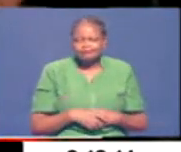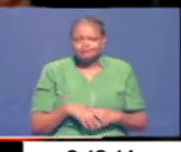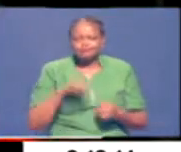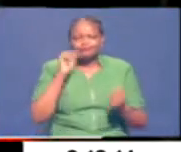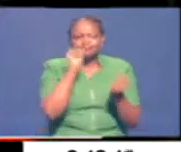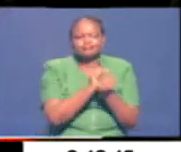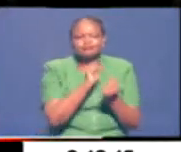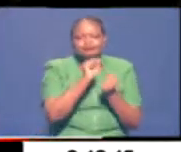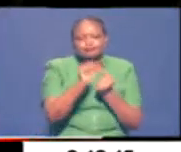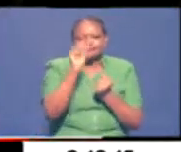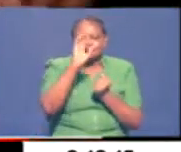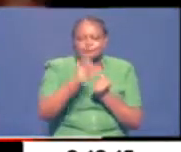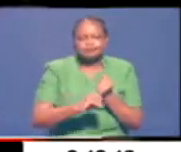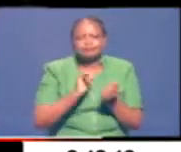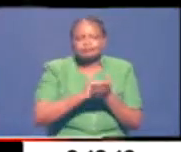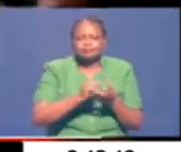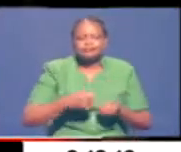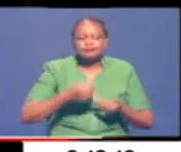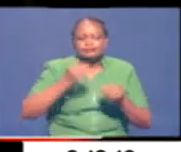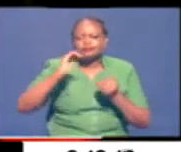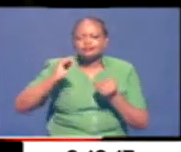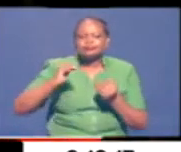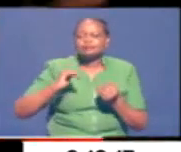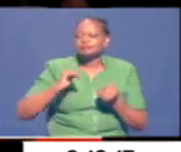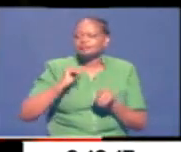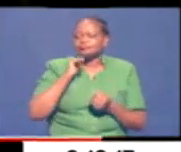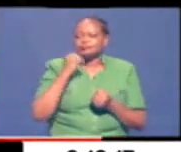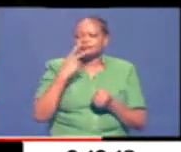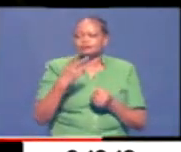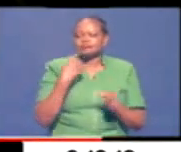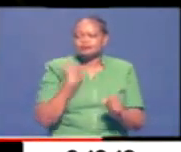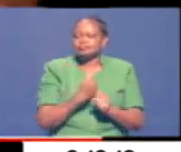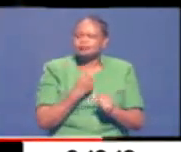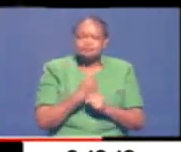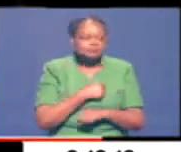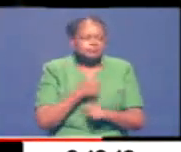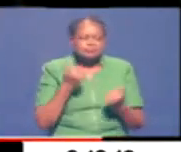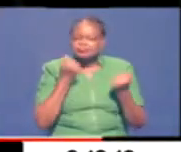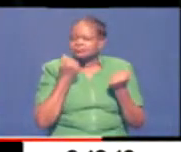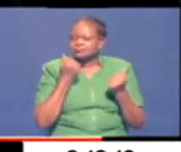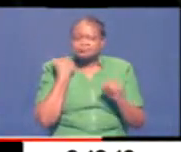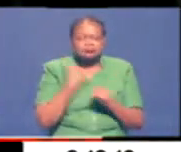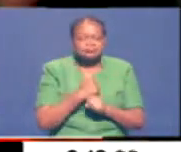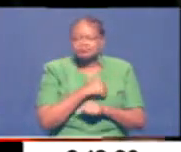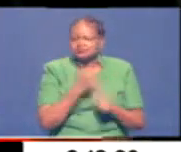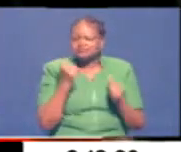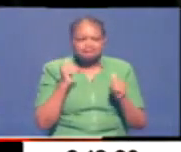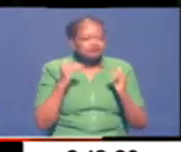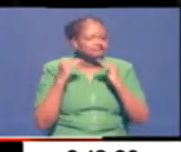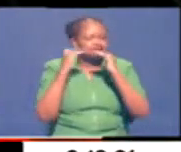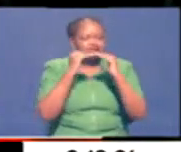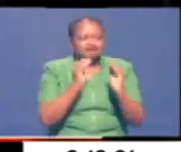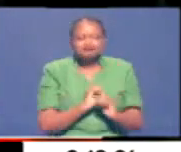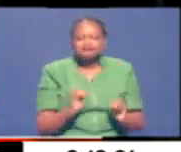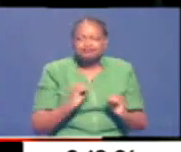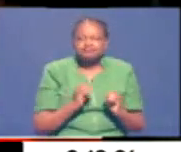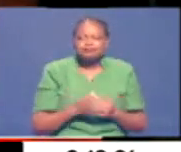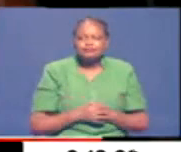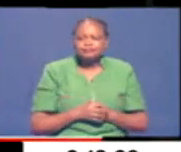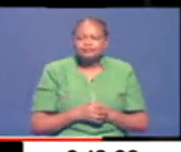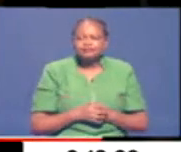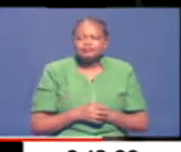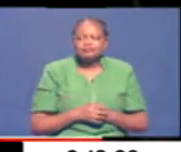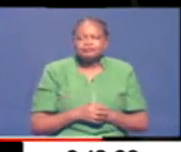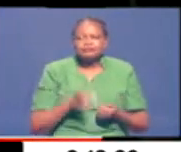15% yenye inapewa county hatujaona ikifanyishwa kazi kwa ukweli na kwa usawa na kwa namna inayostahili. Kwa hivyo